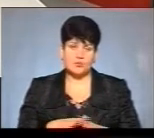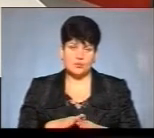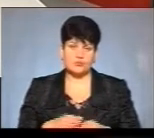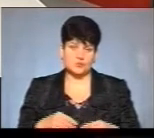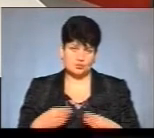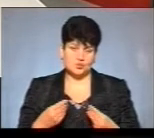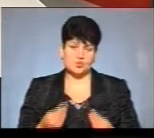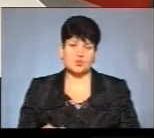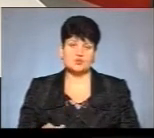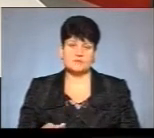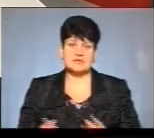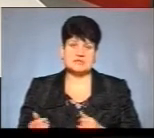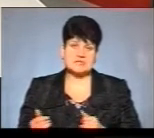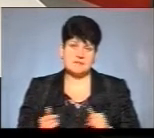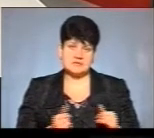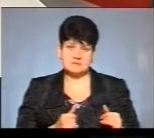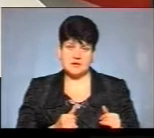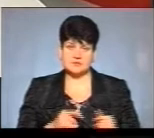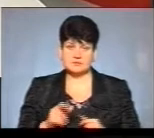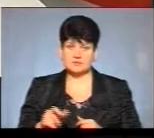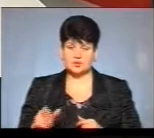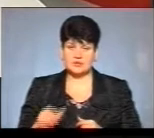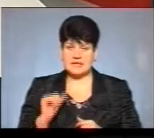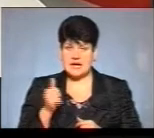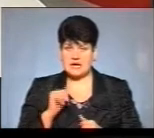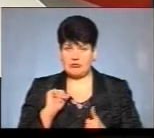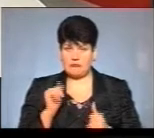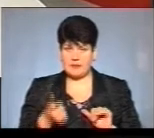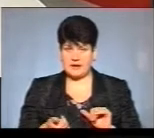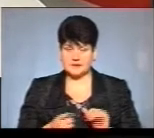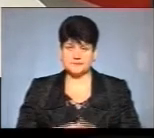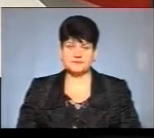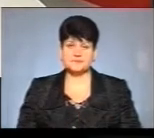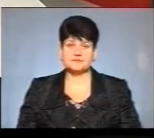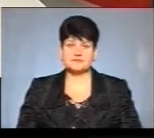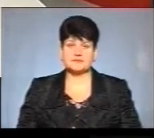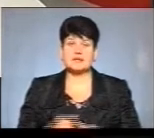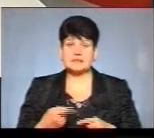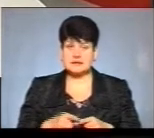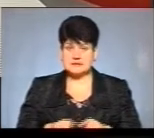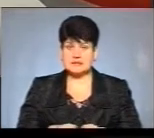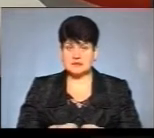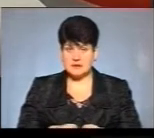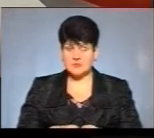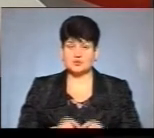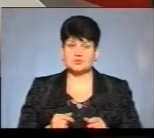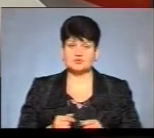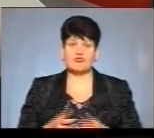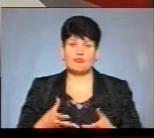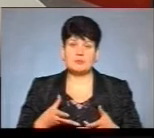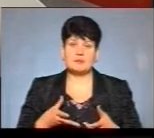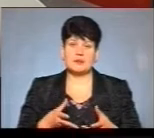і забезпечені пацієнти на рік вперед. Це також